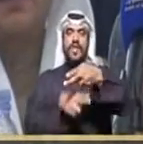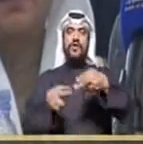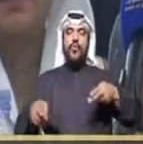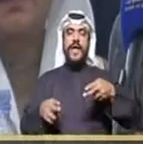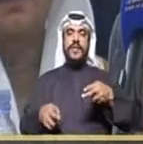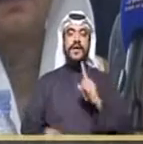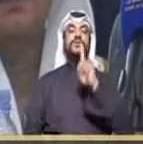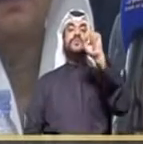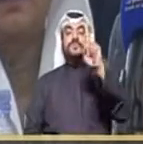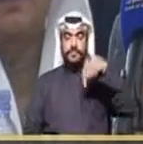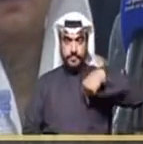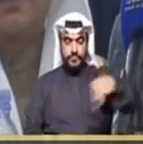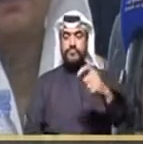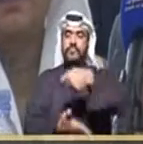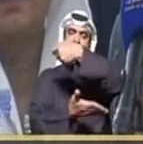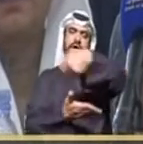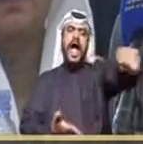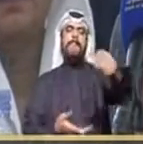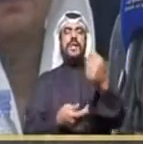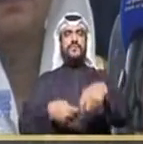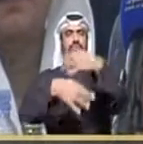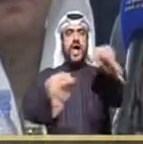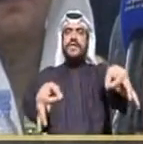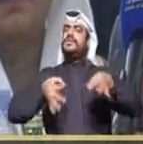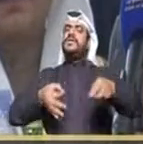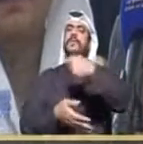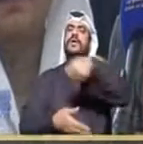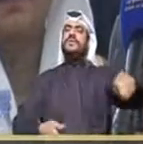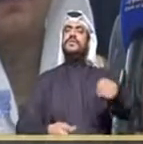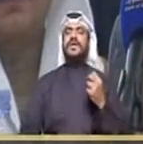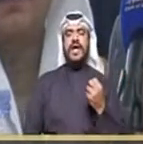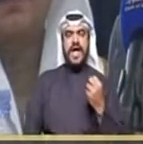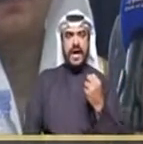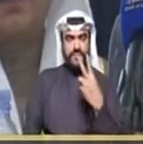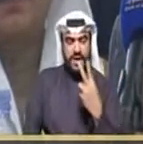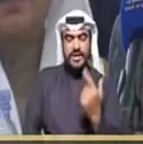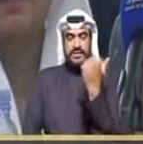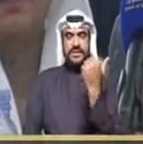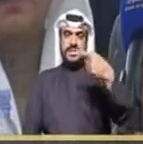الكويت قد سددت كامل التزاماتها في عام